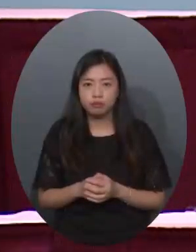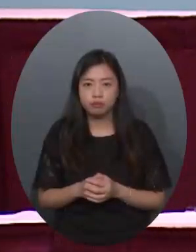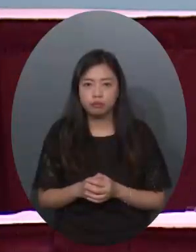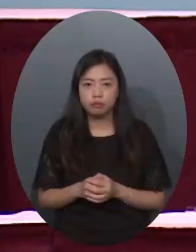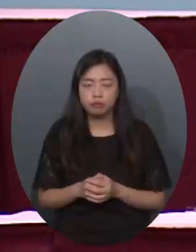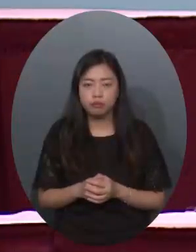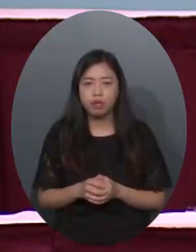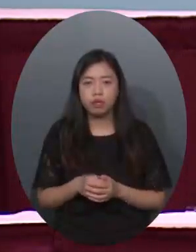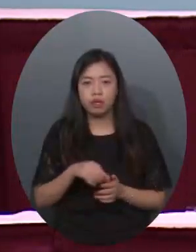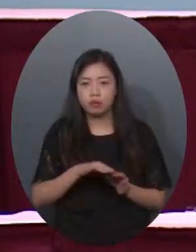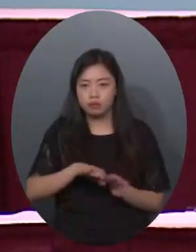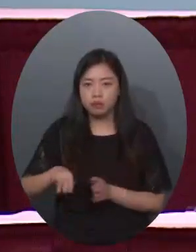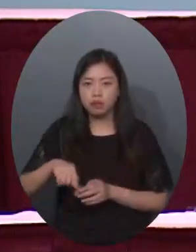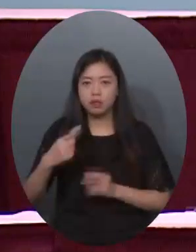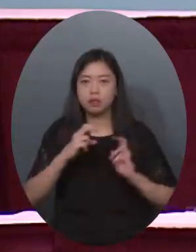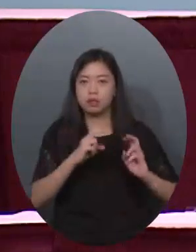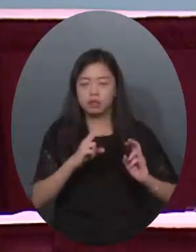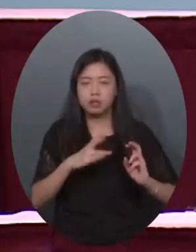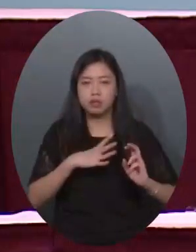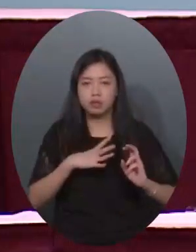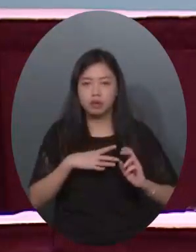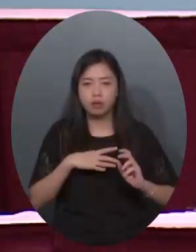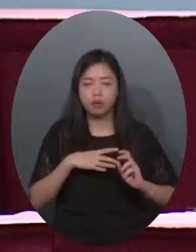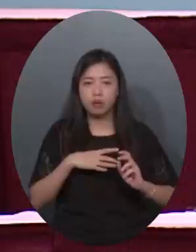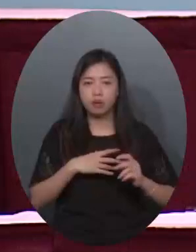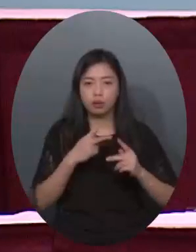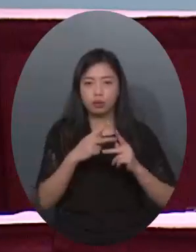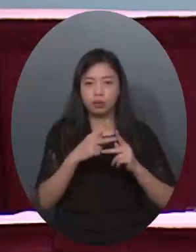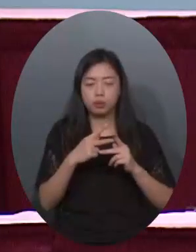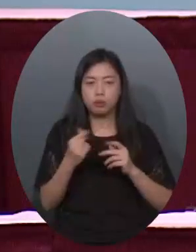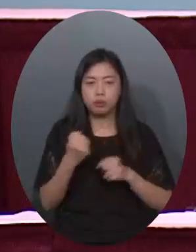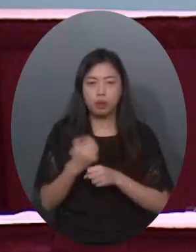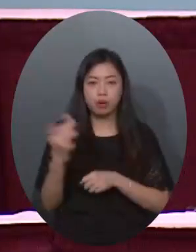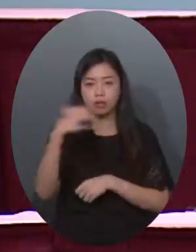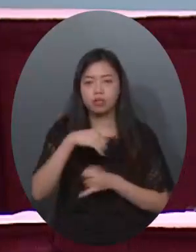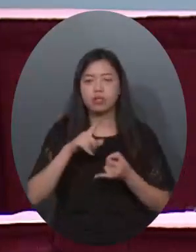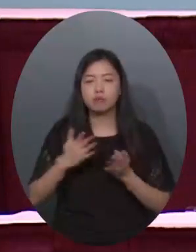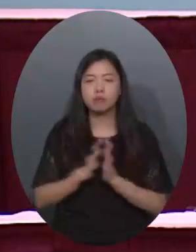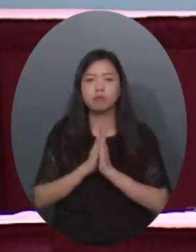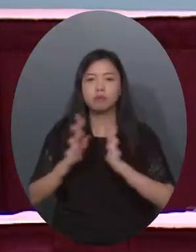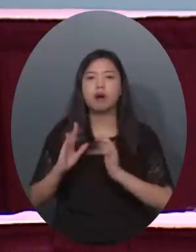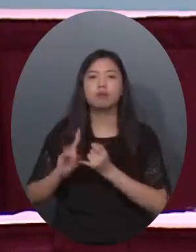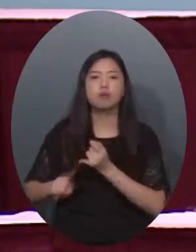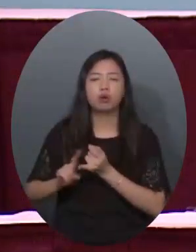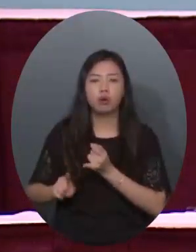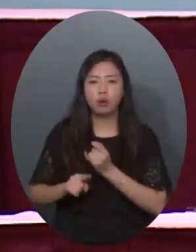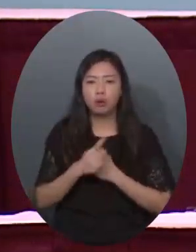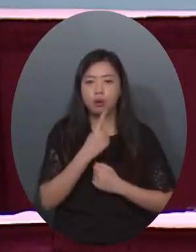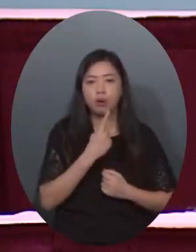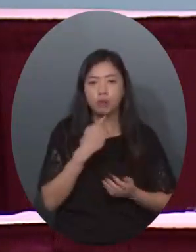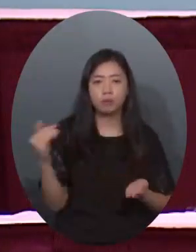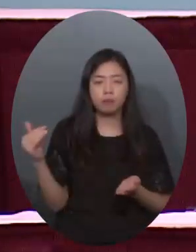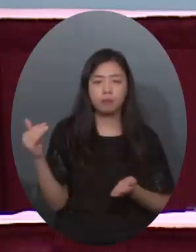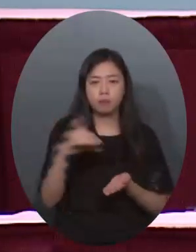在鐵路項目方面，屯馬線的籌備工作已進入最後階段。至於紅磡至金鐘